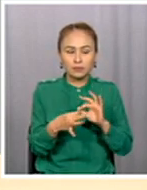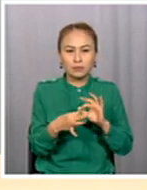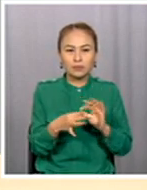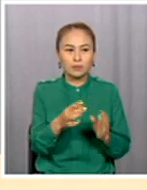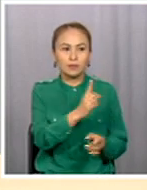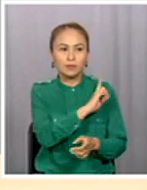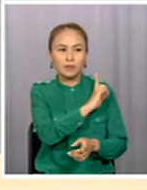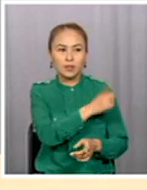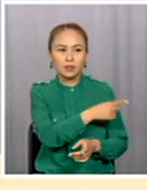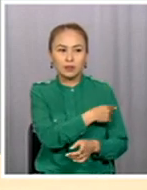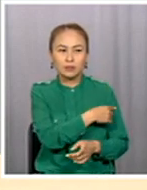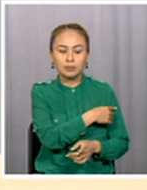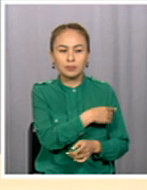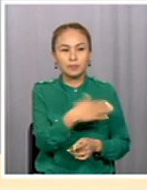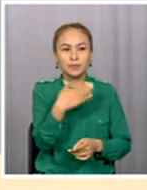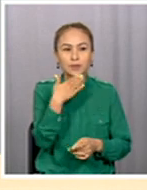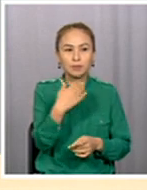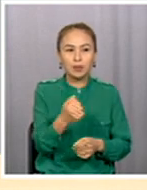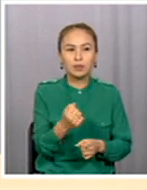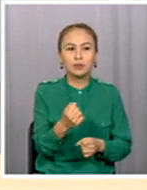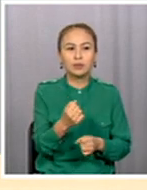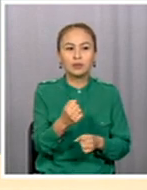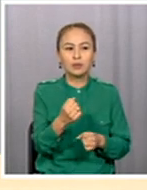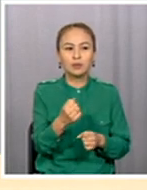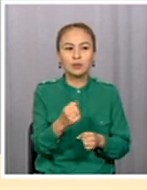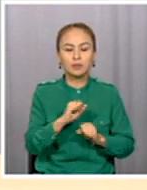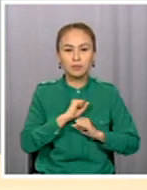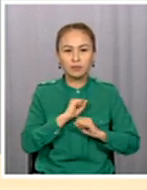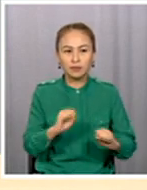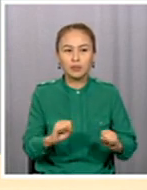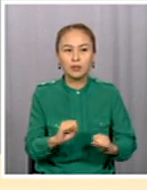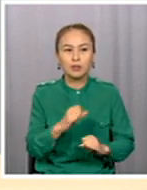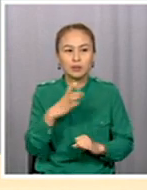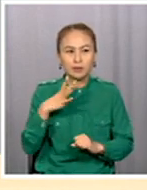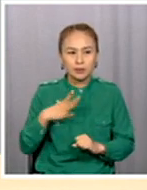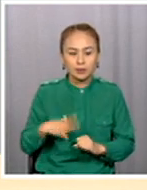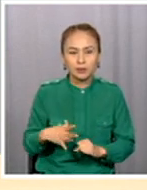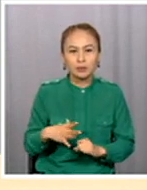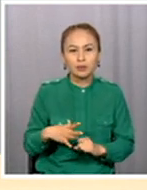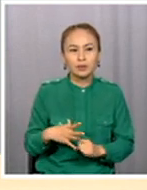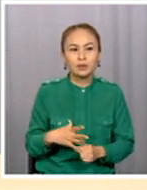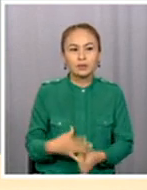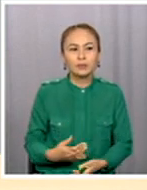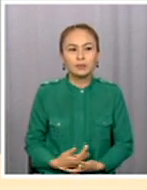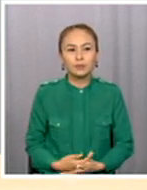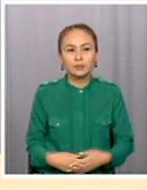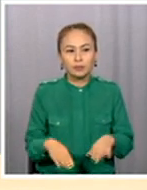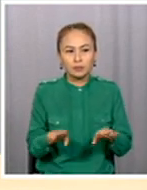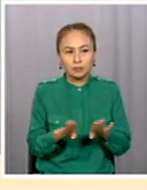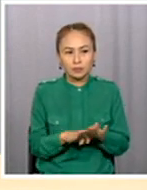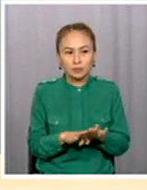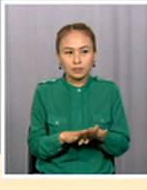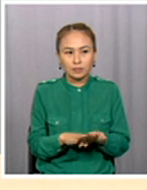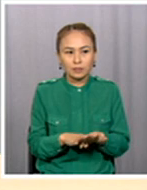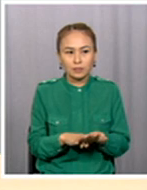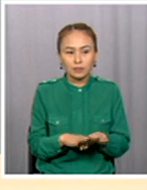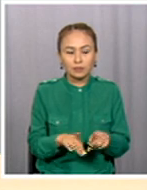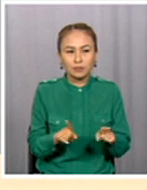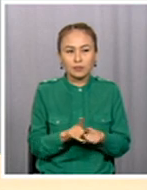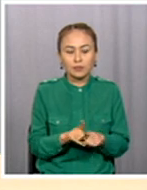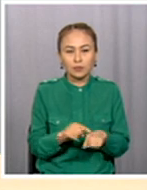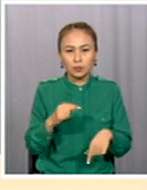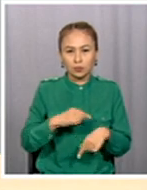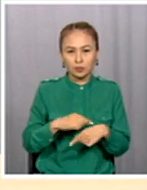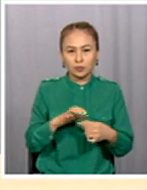олимпийца – это силу, смелость, выносливость и благородство. Также, ребята, вам известно,